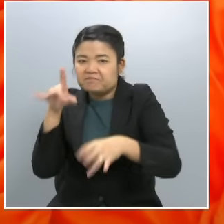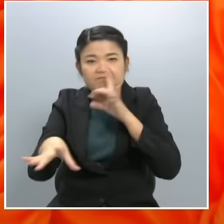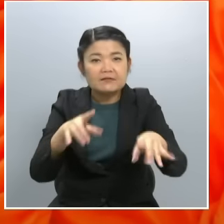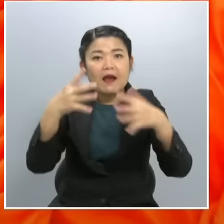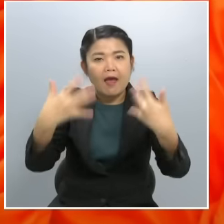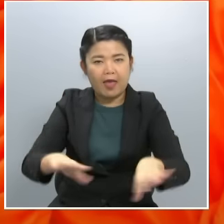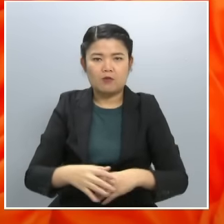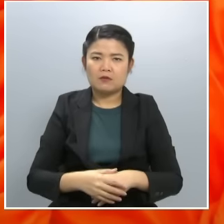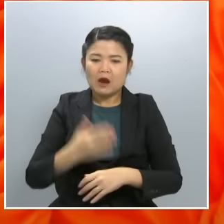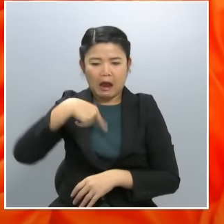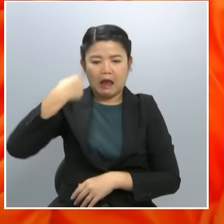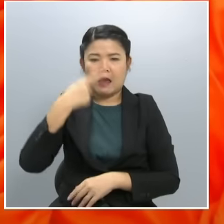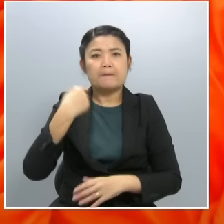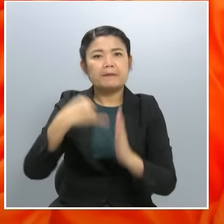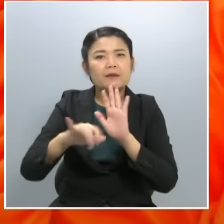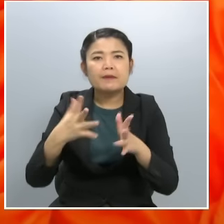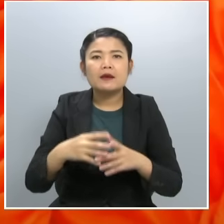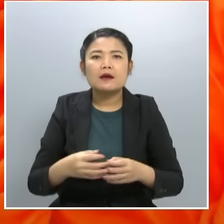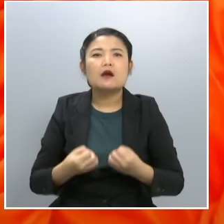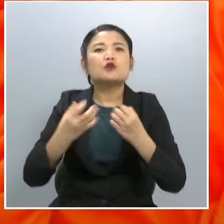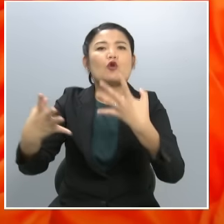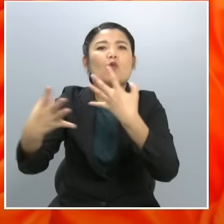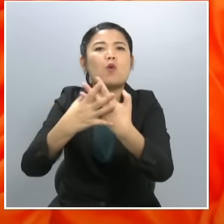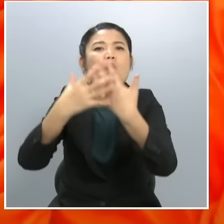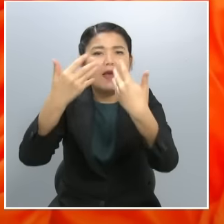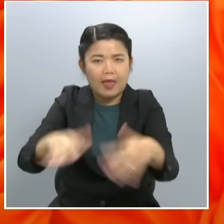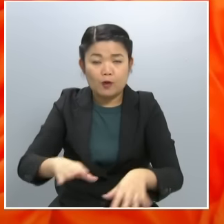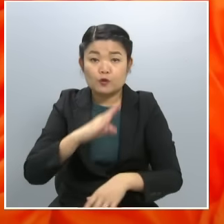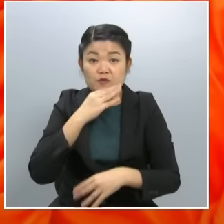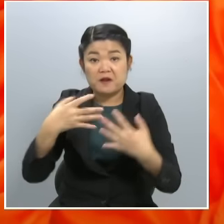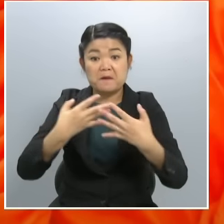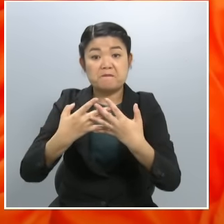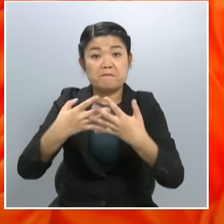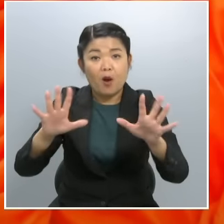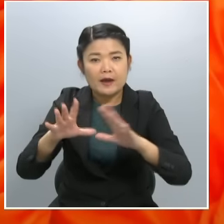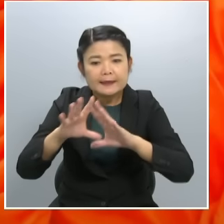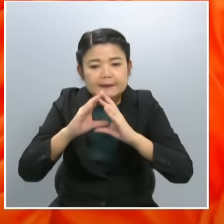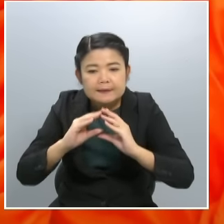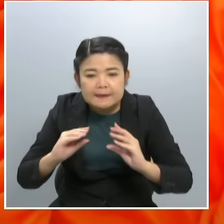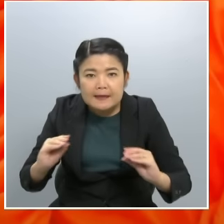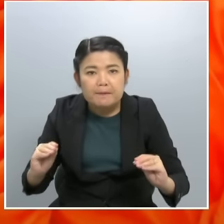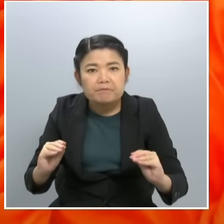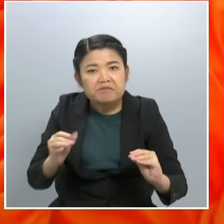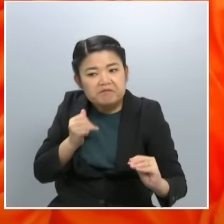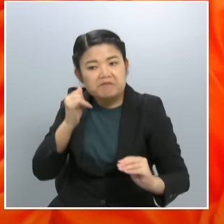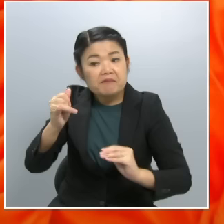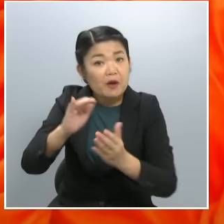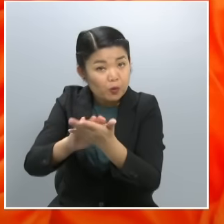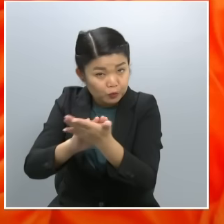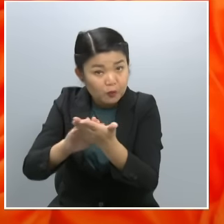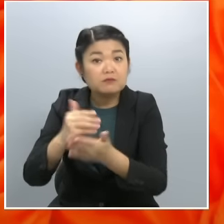หลายคนเขาไม่ผิดหนุ่มส่งเขาเข้าคุกไปแล้วพอเขาออกจากคุกมาเงียบๆหนุ่มเคยไปขอโทษเ